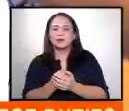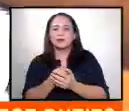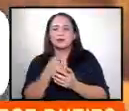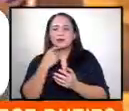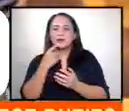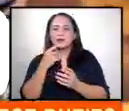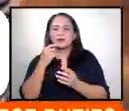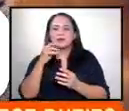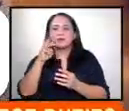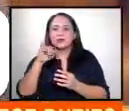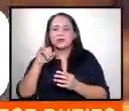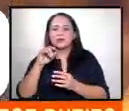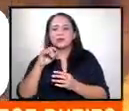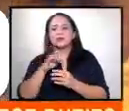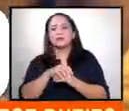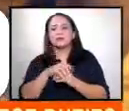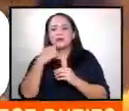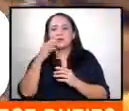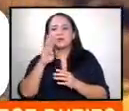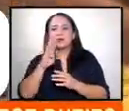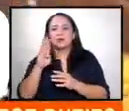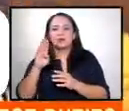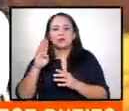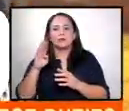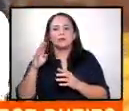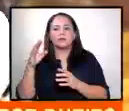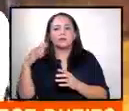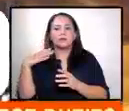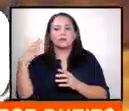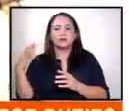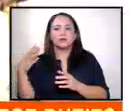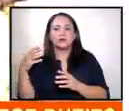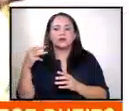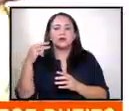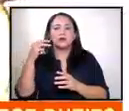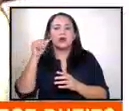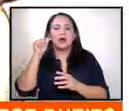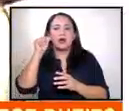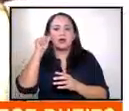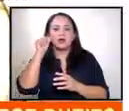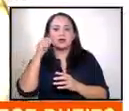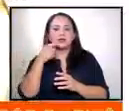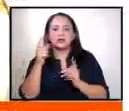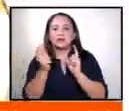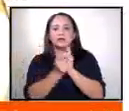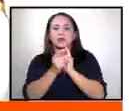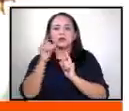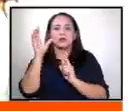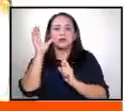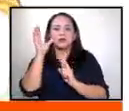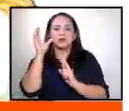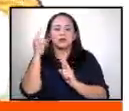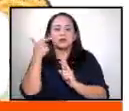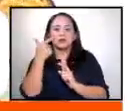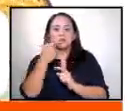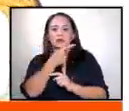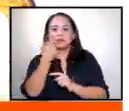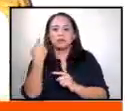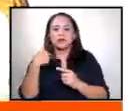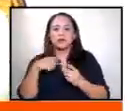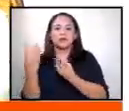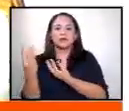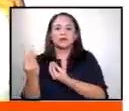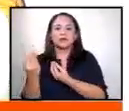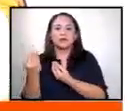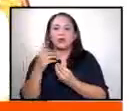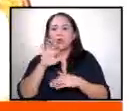sa Miss Intercontinental, sinabi ni Binibining Pilipinas Chair Stella Marquez Araneta na hindi sila nakita ni Catriona dito sa Maynila, pero updated